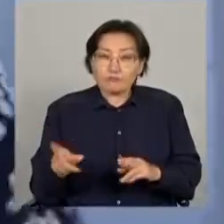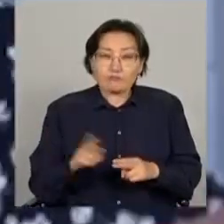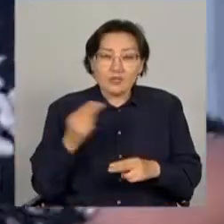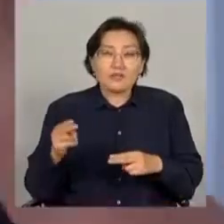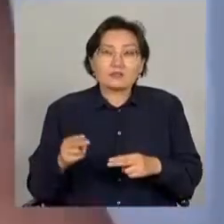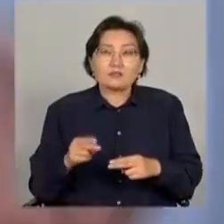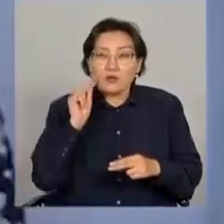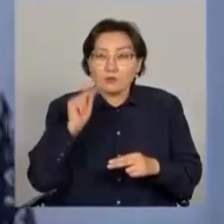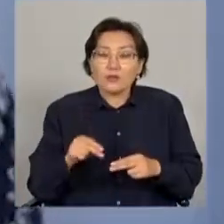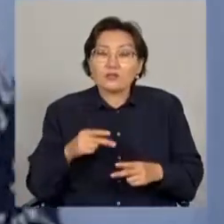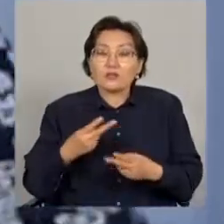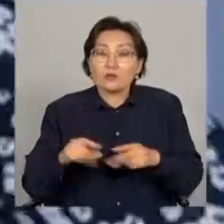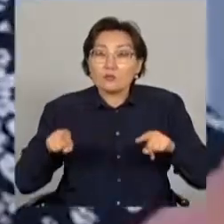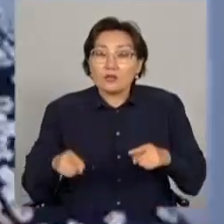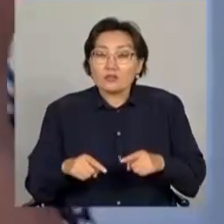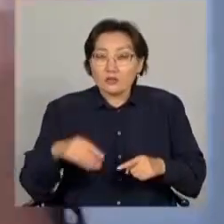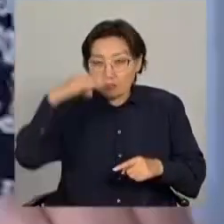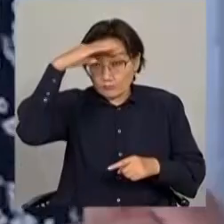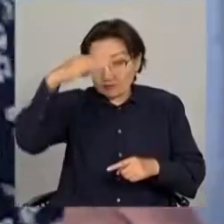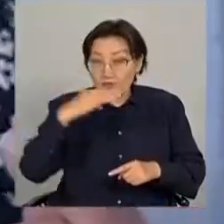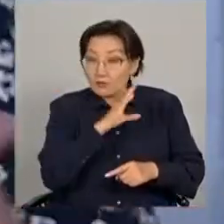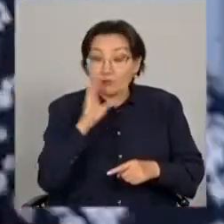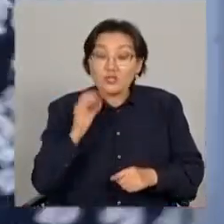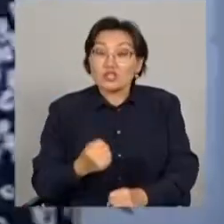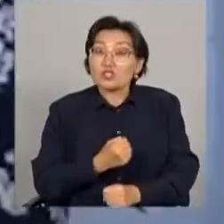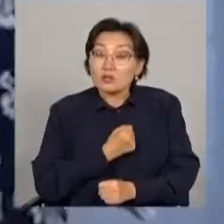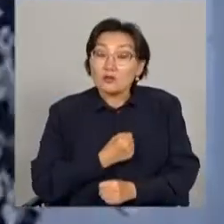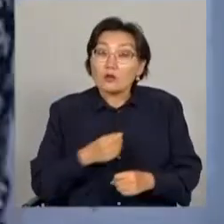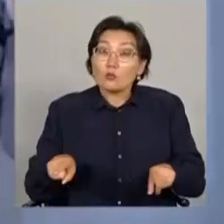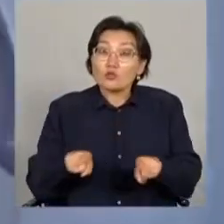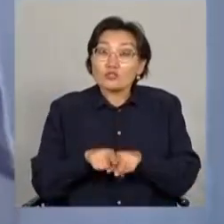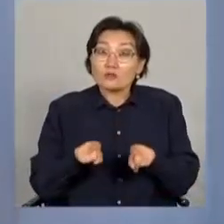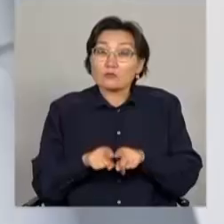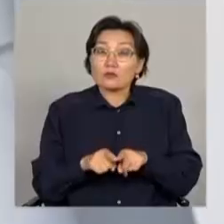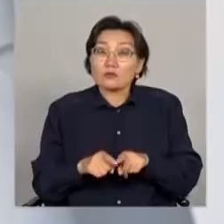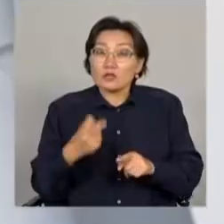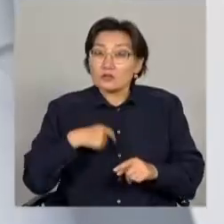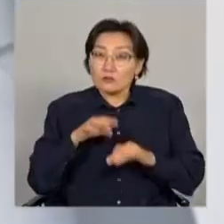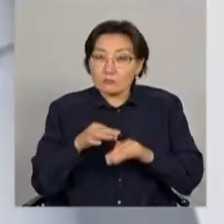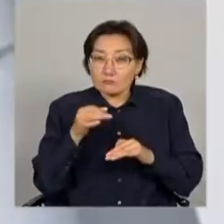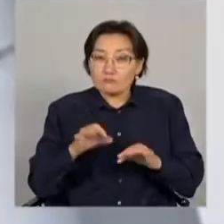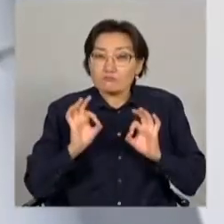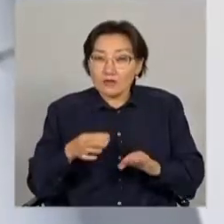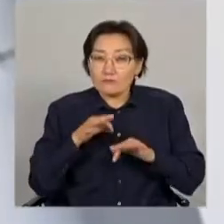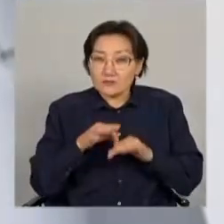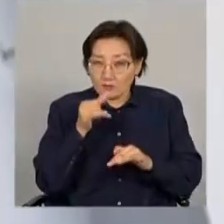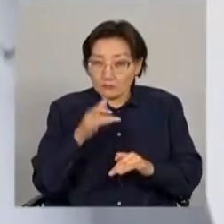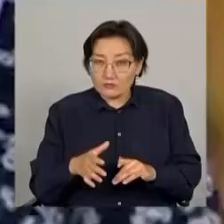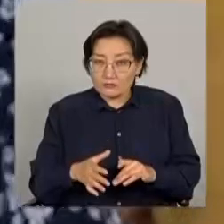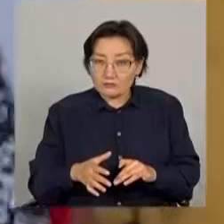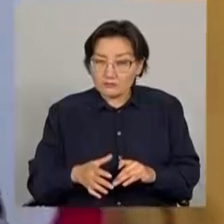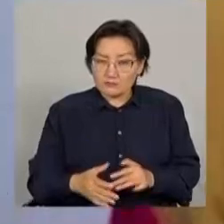қамалған үшін, әкесіне жаны ашыған үшін, шешесіне жанығаны шашыған үшін, осындай өзін ұстай алмай қалғаны ол қақыр ас.